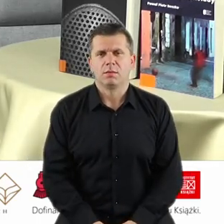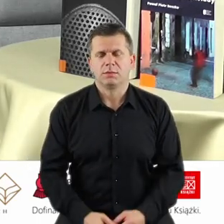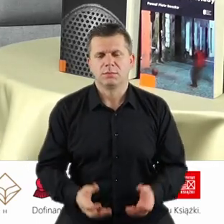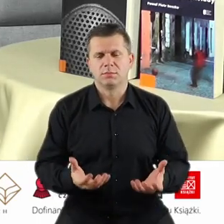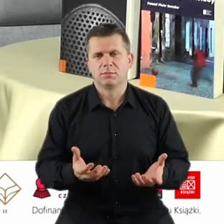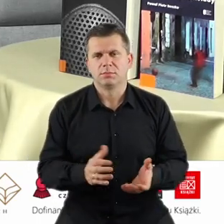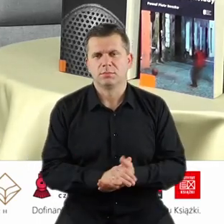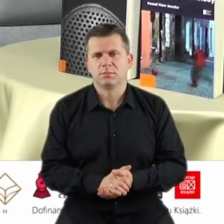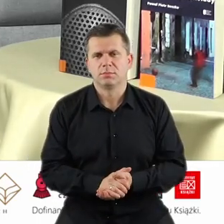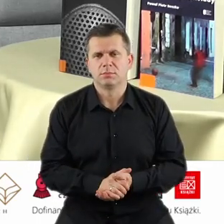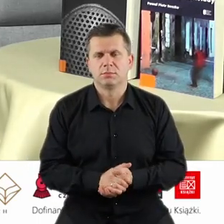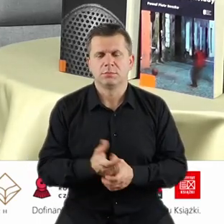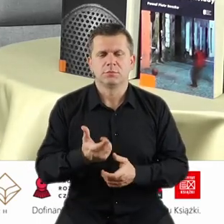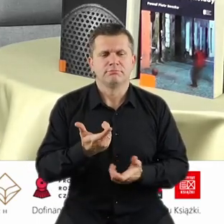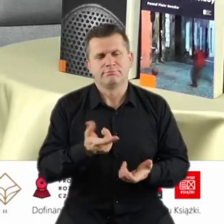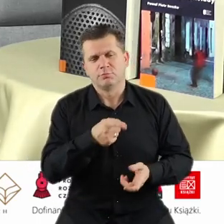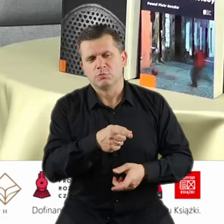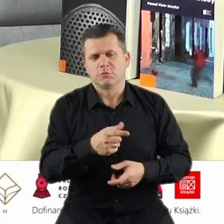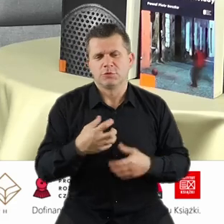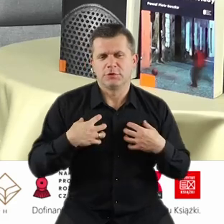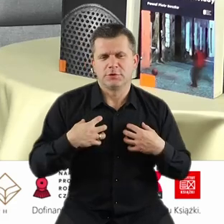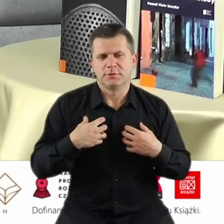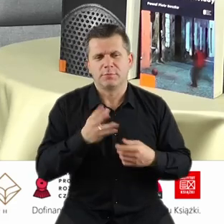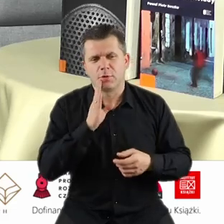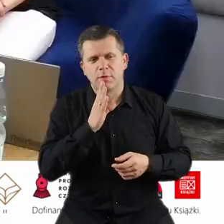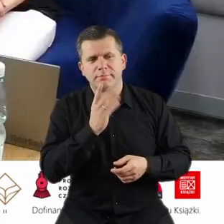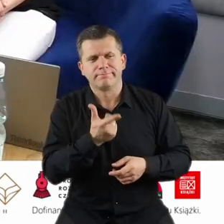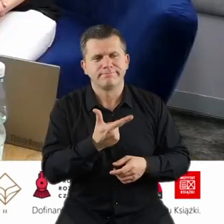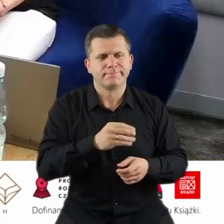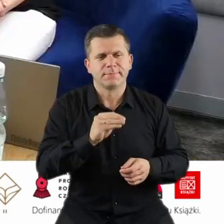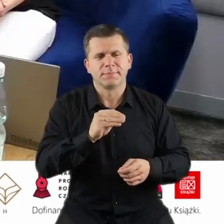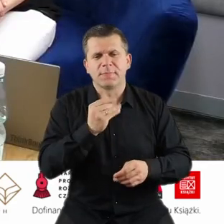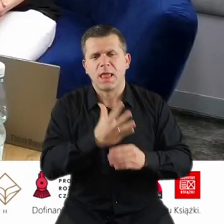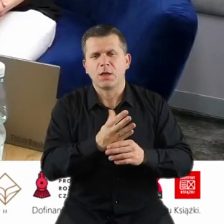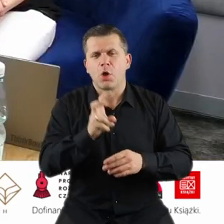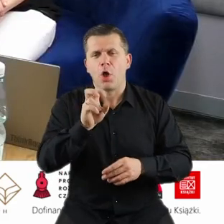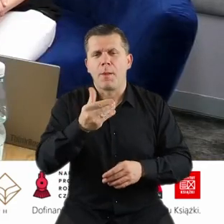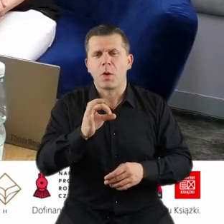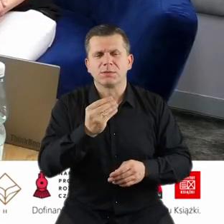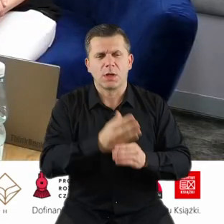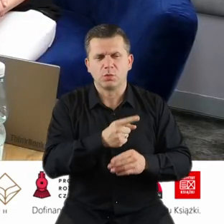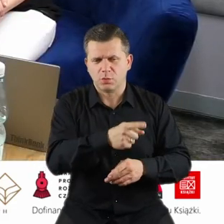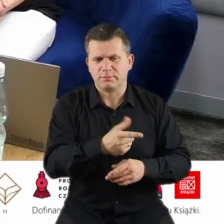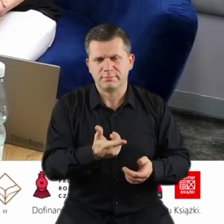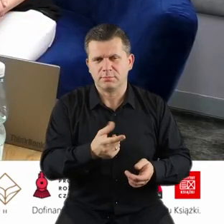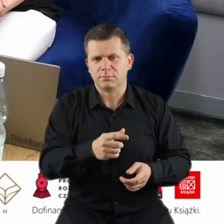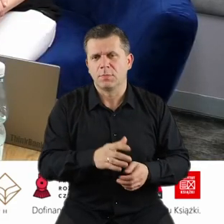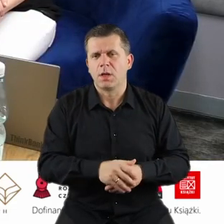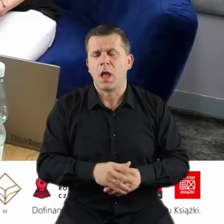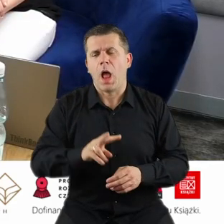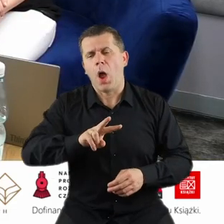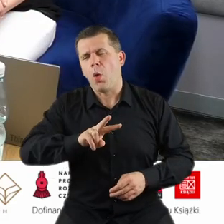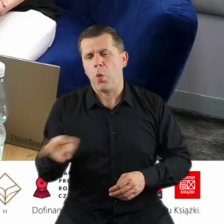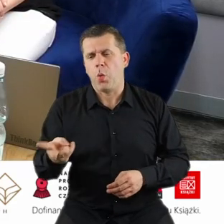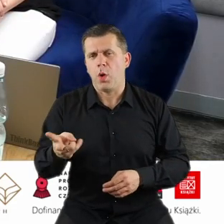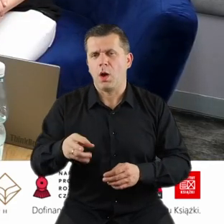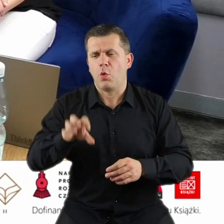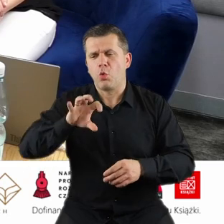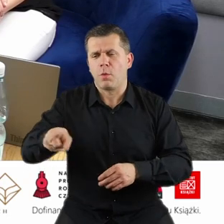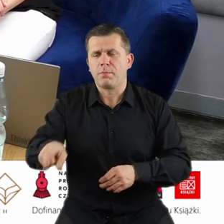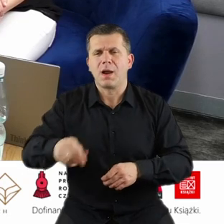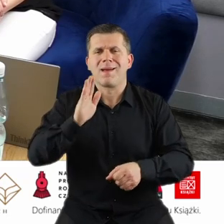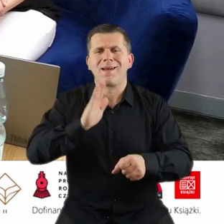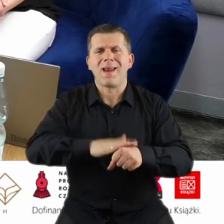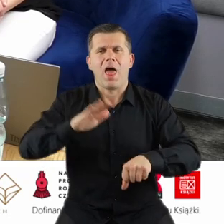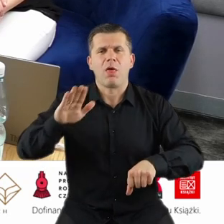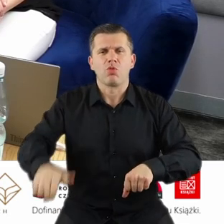próbuje żyć zgodnie z tym, co czuje. A druga grupa, która działała w Radomiu, była prowadzona przez takiego psychologa